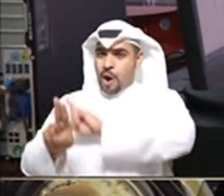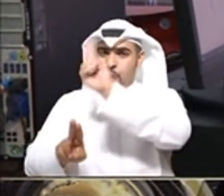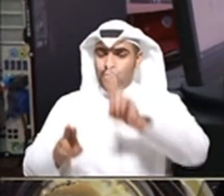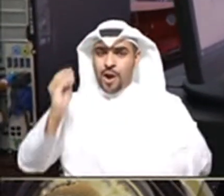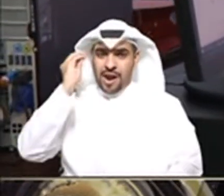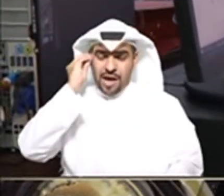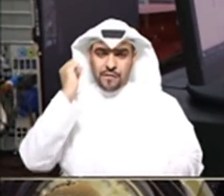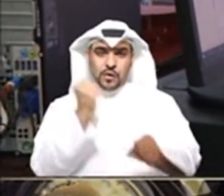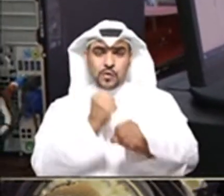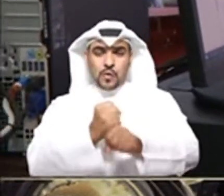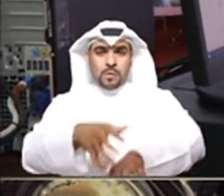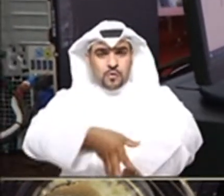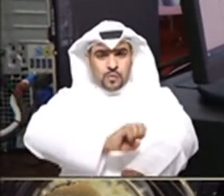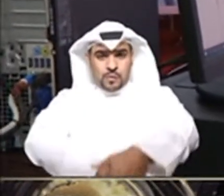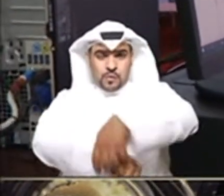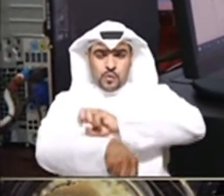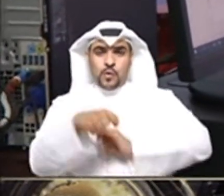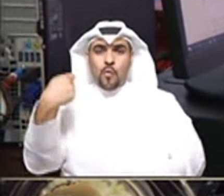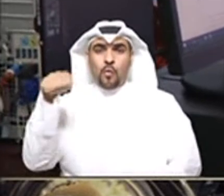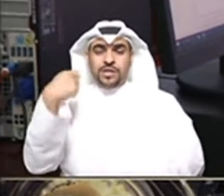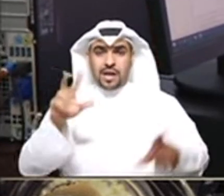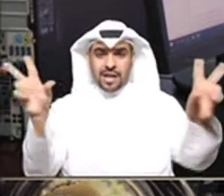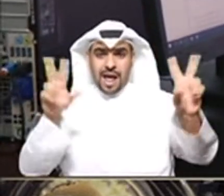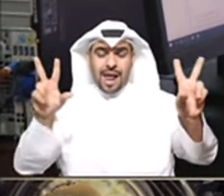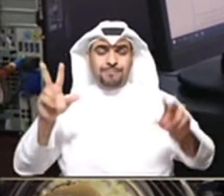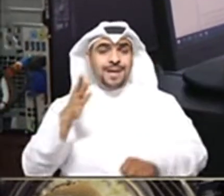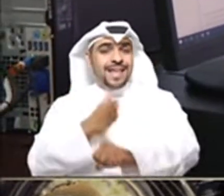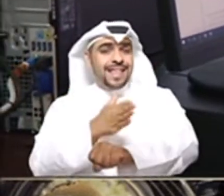الخير بوزارة الإعلام، فهم ينسون التعب